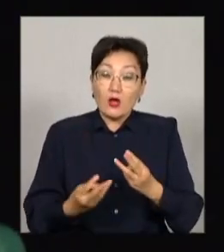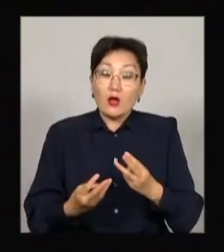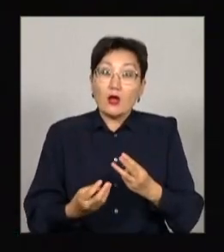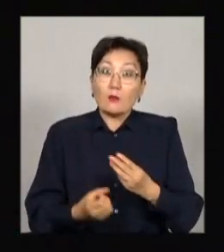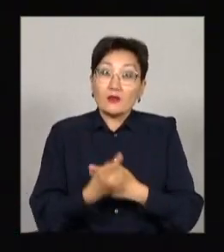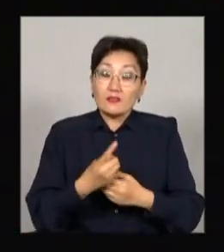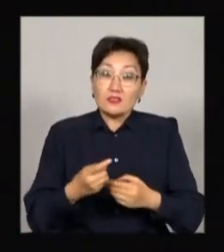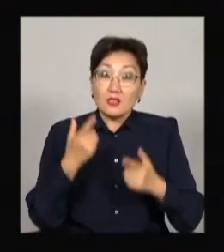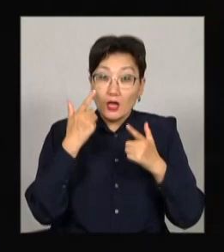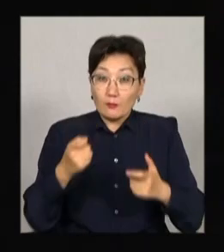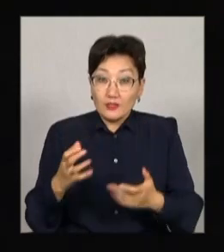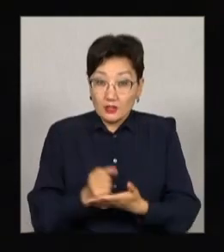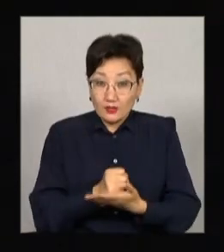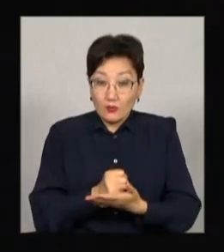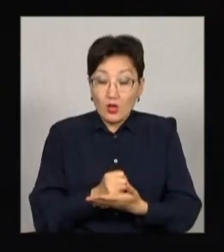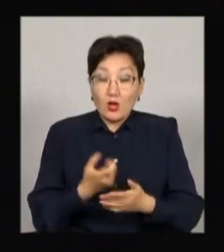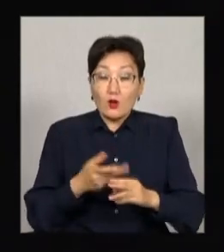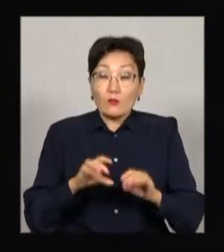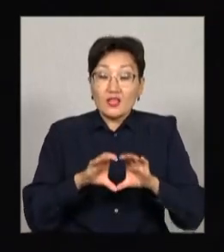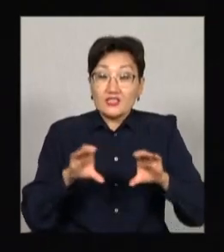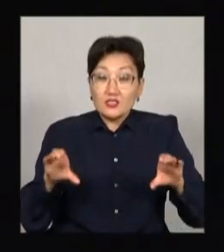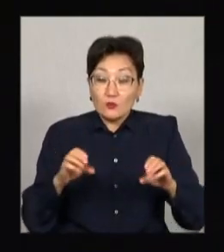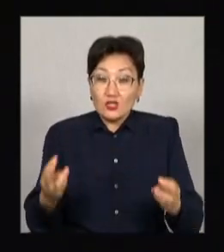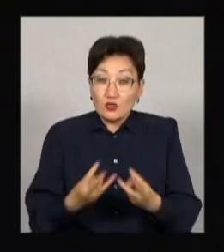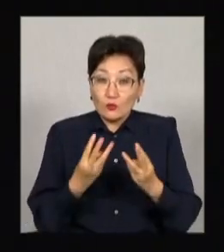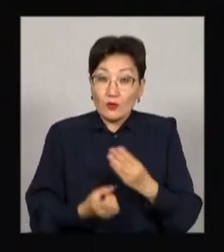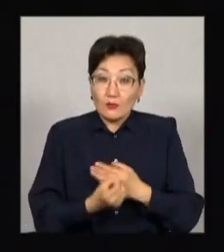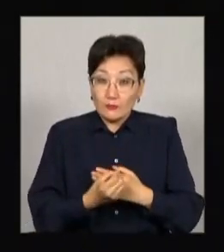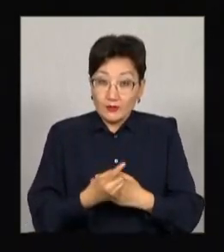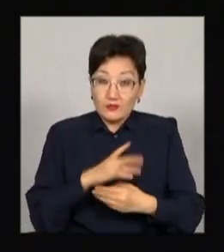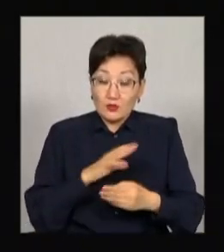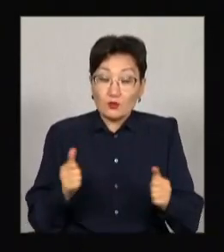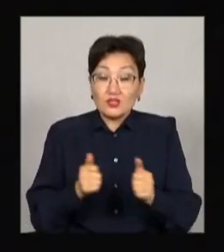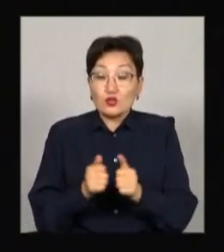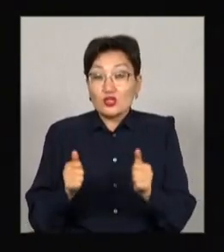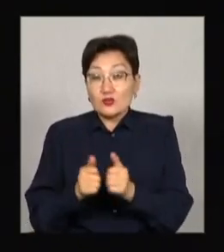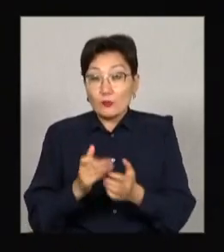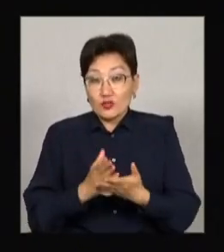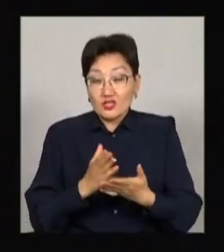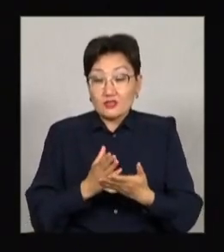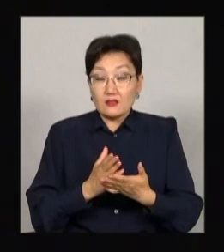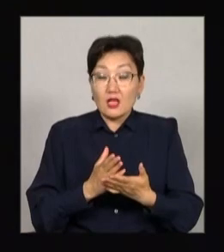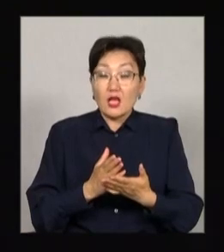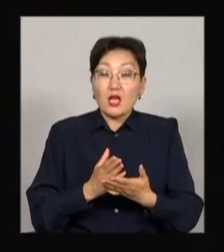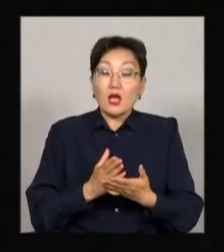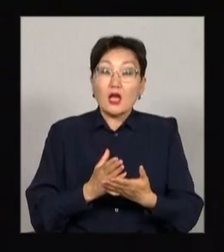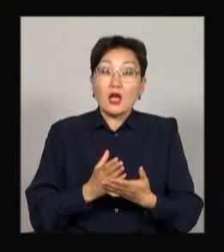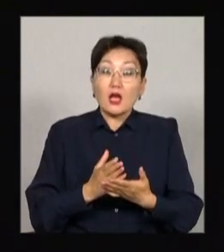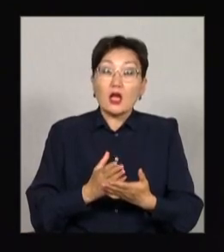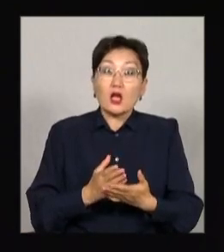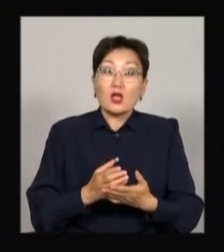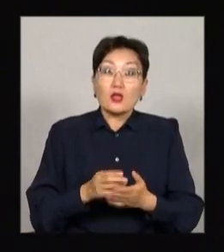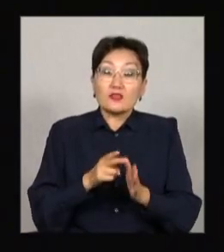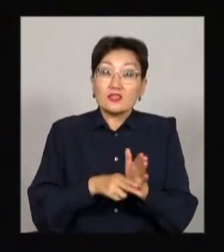түсті. Цистернаның жануы орын алған және де көршілес орналасқан жаңағы неме темір